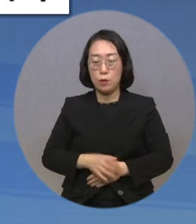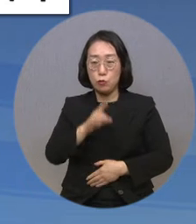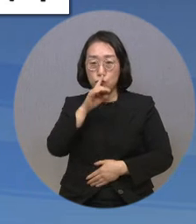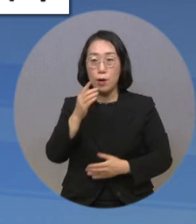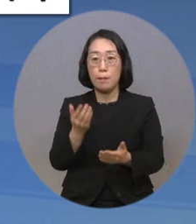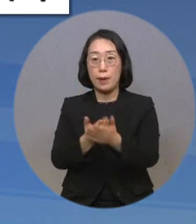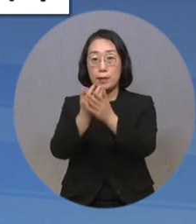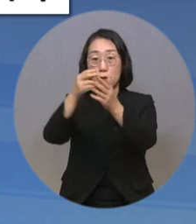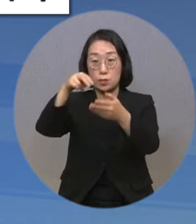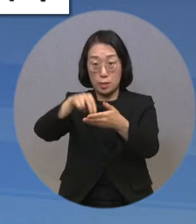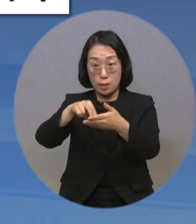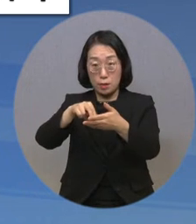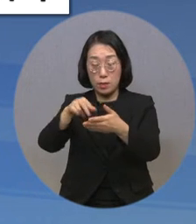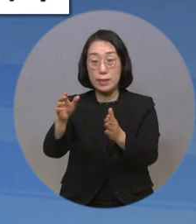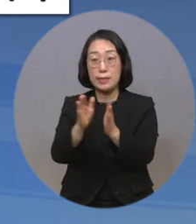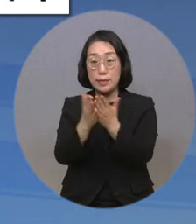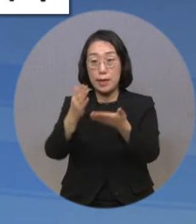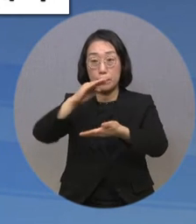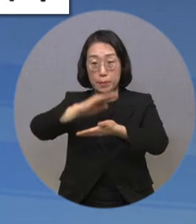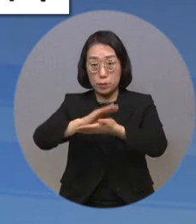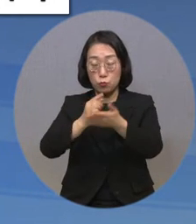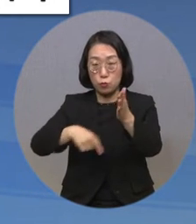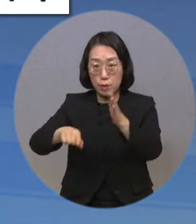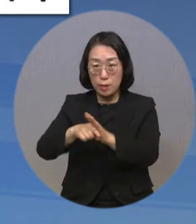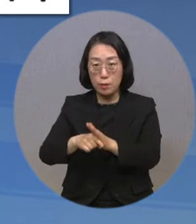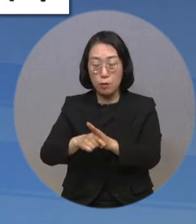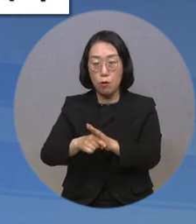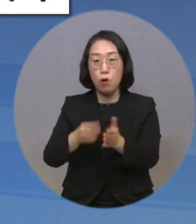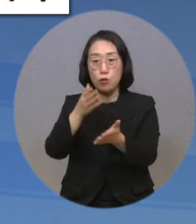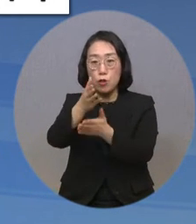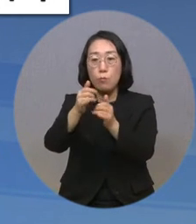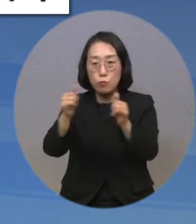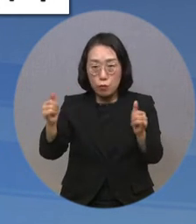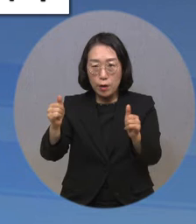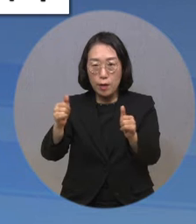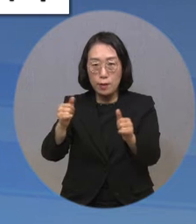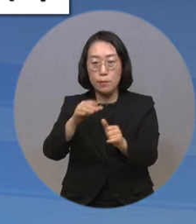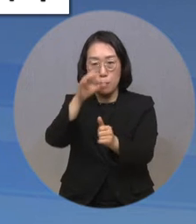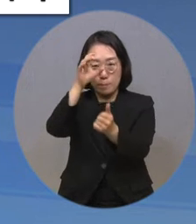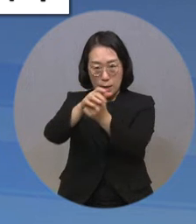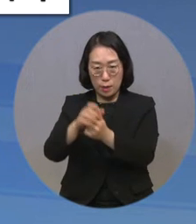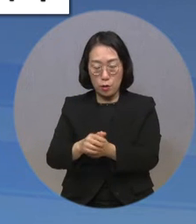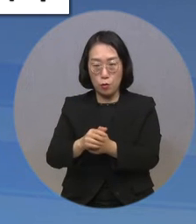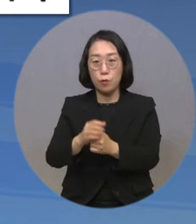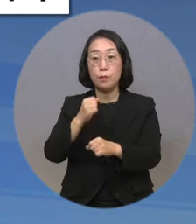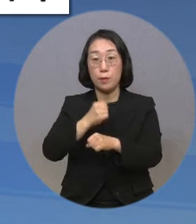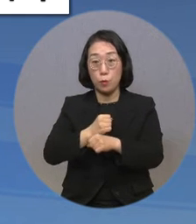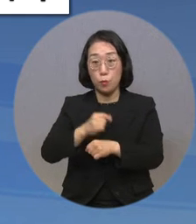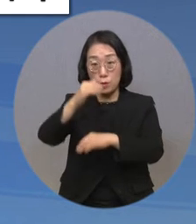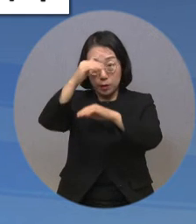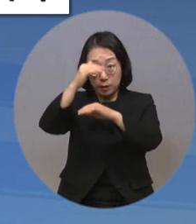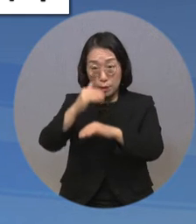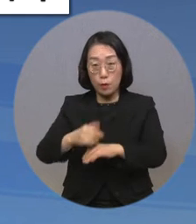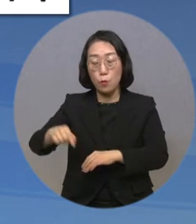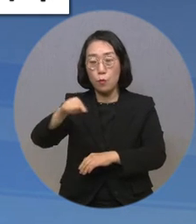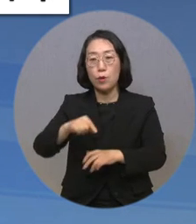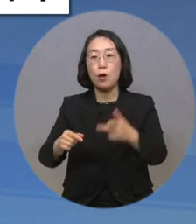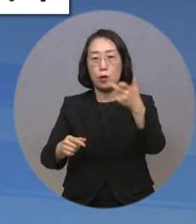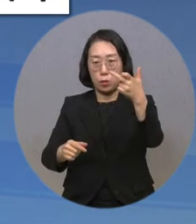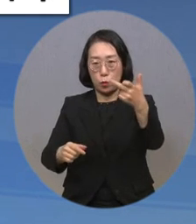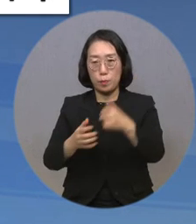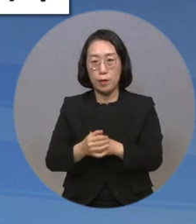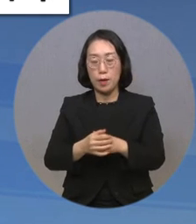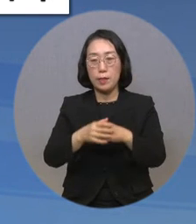중앙발달센터는 가이드북 제작을 위해 관련 전문가들을 집필진으로 구성했습니다. 발간된 책자는 17개